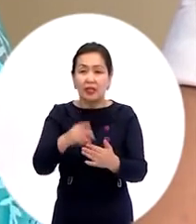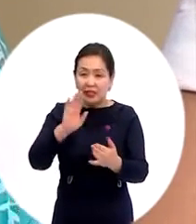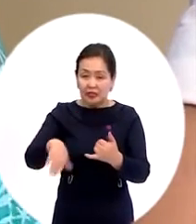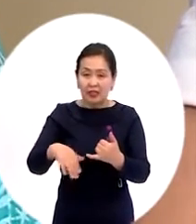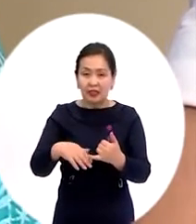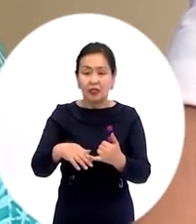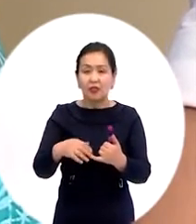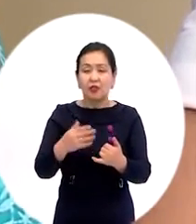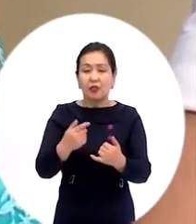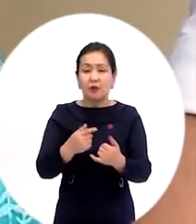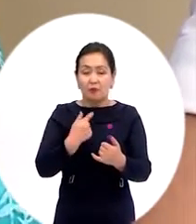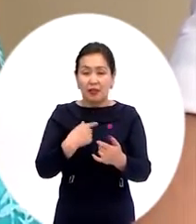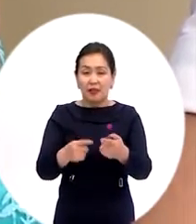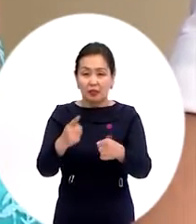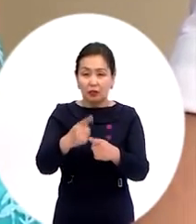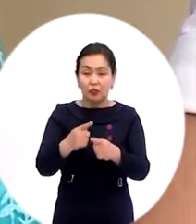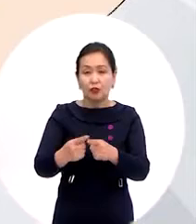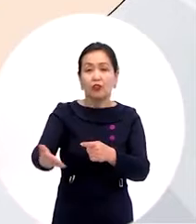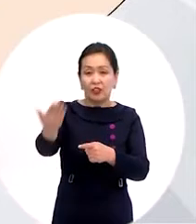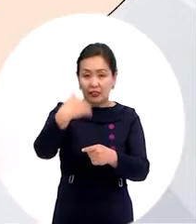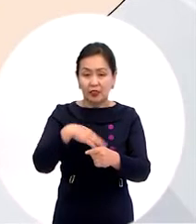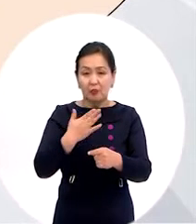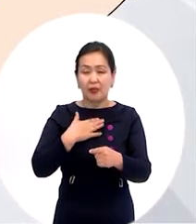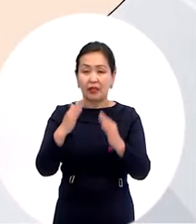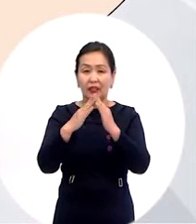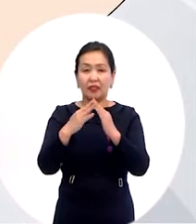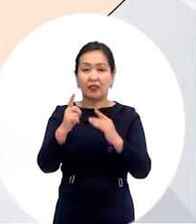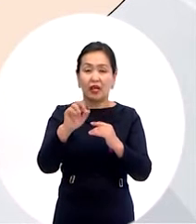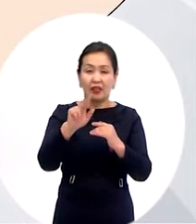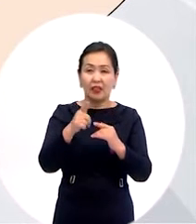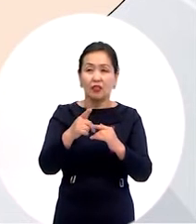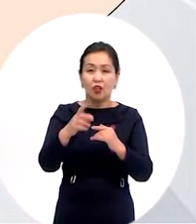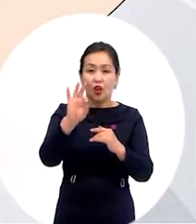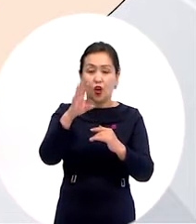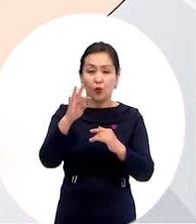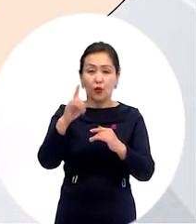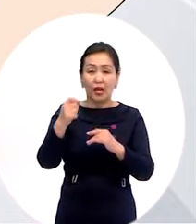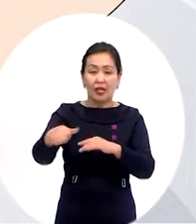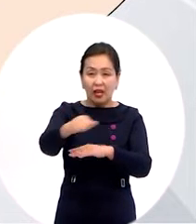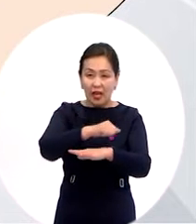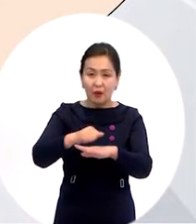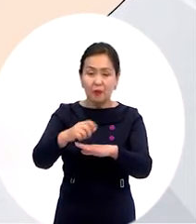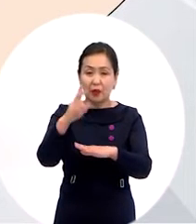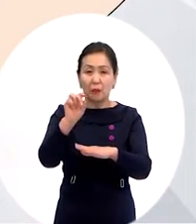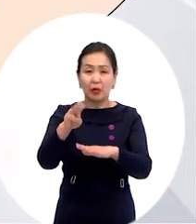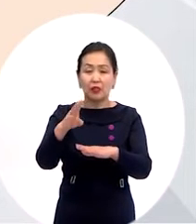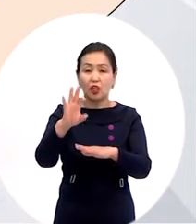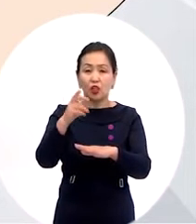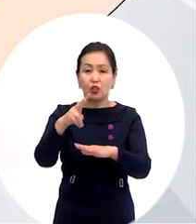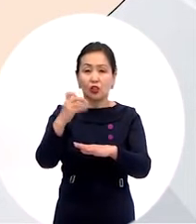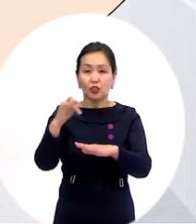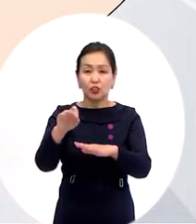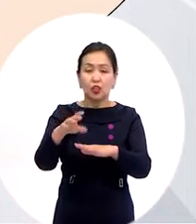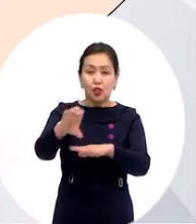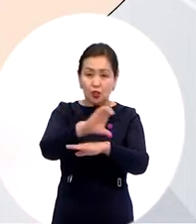удаа манай нутагт ирээрэй. Манай гэрийн хаяг Өвөр Хангай аймгийн Батүлзий сумын